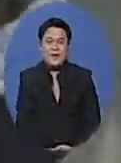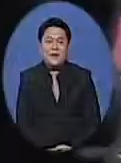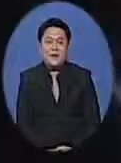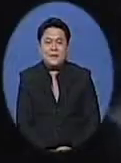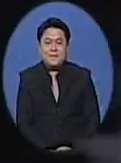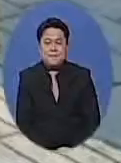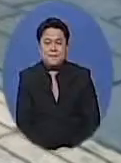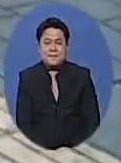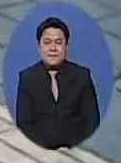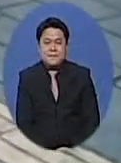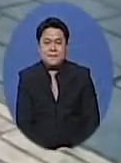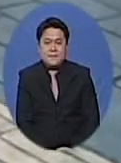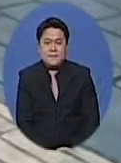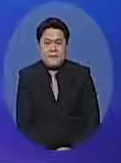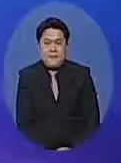복지 게시판이었습니다.